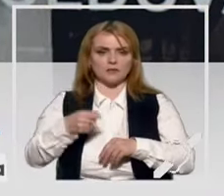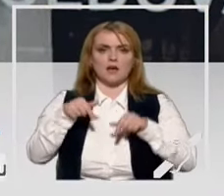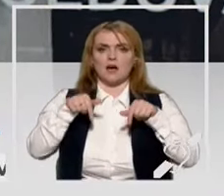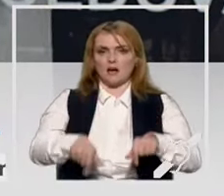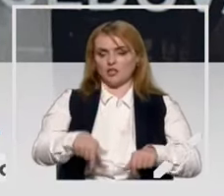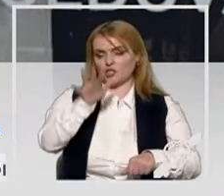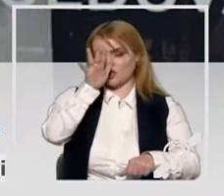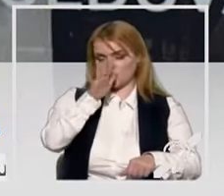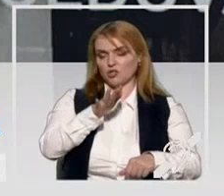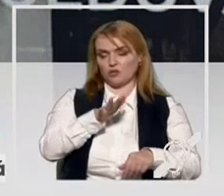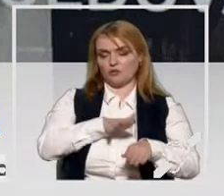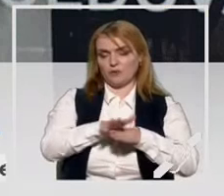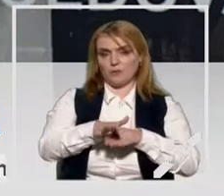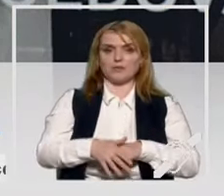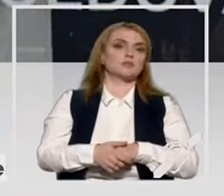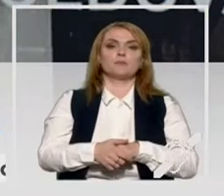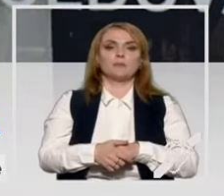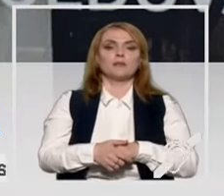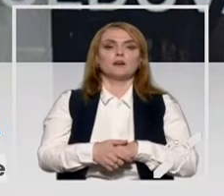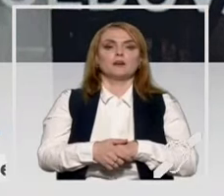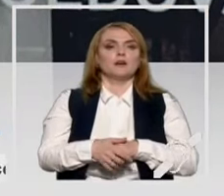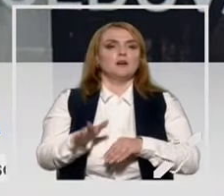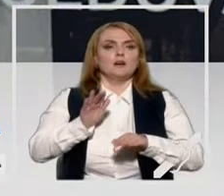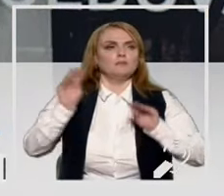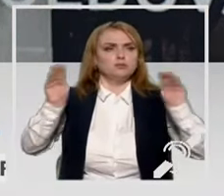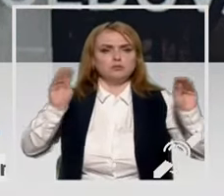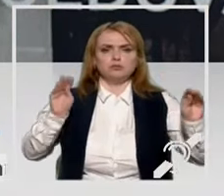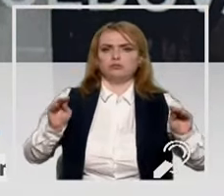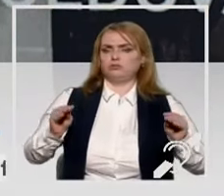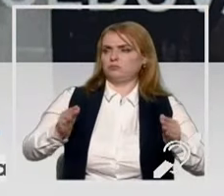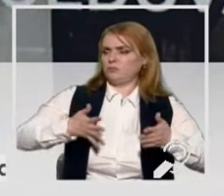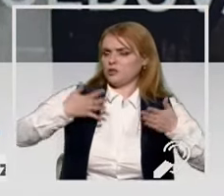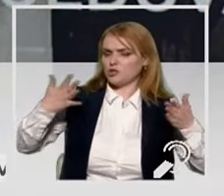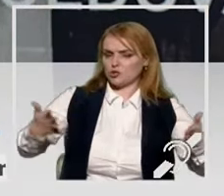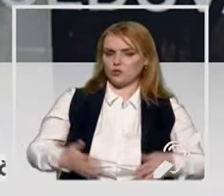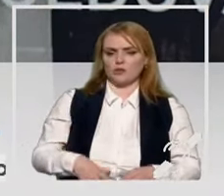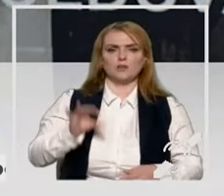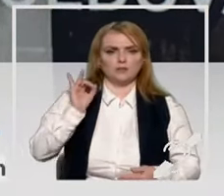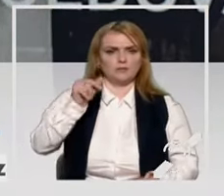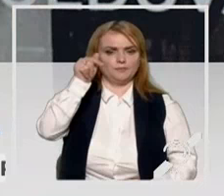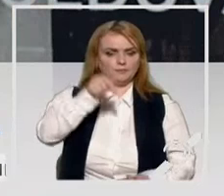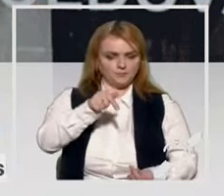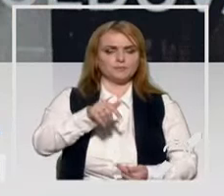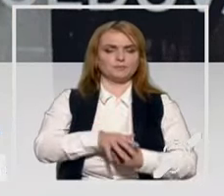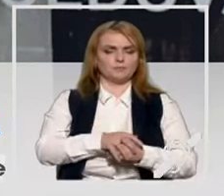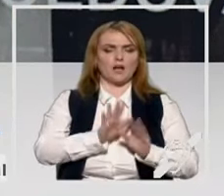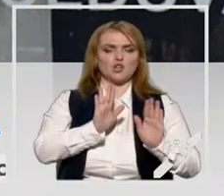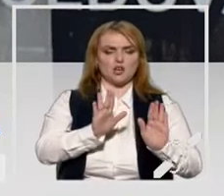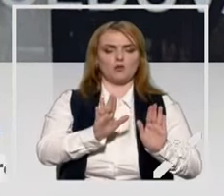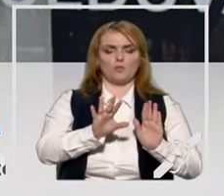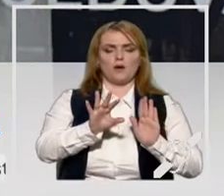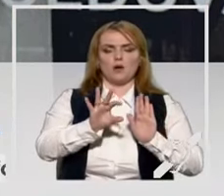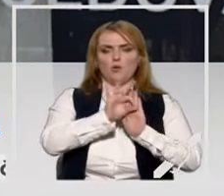la Chișinău. Redacțiile, studiourile și spațiile de lucru respectă ultimele standarde în domeniu și vor face mai